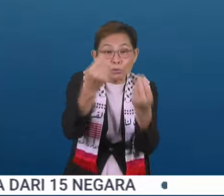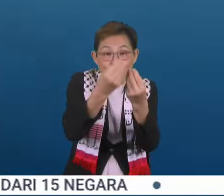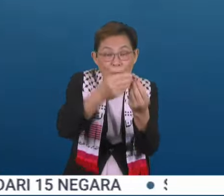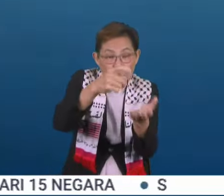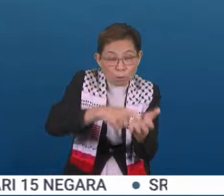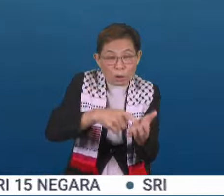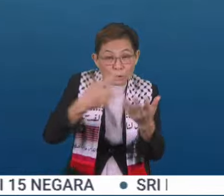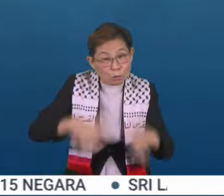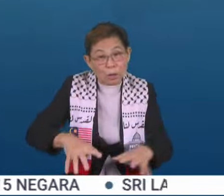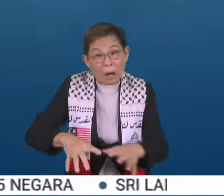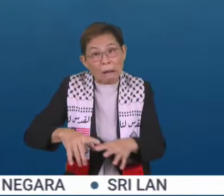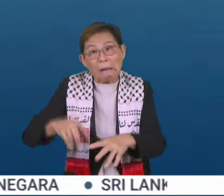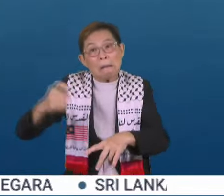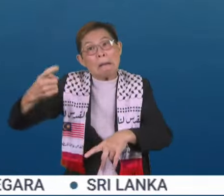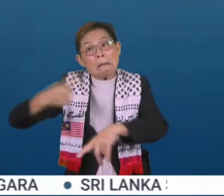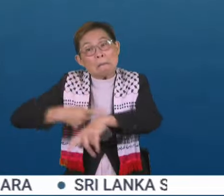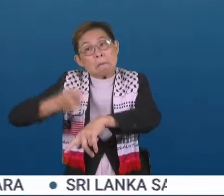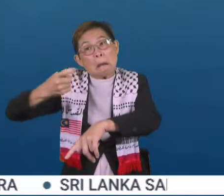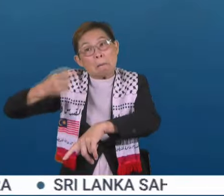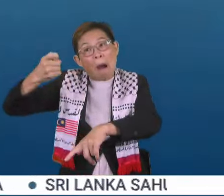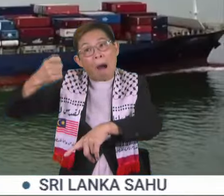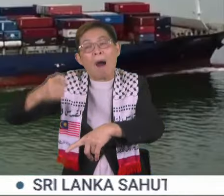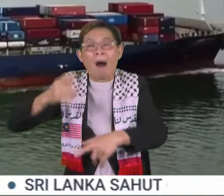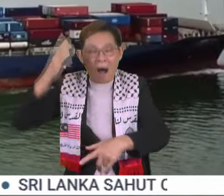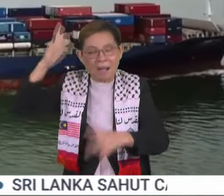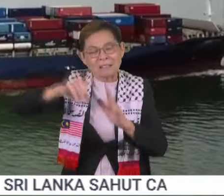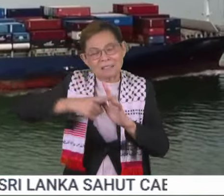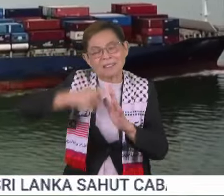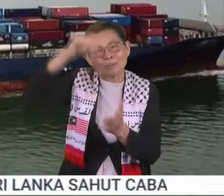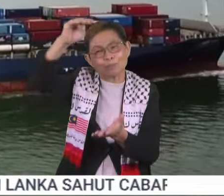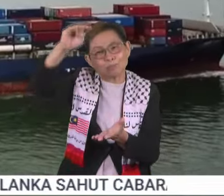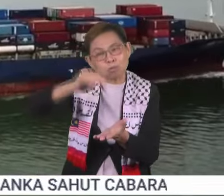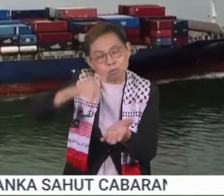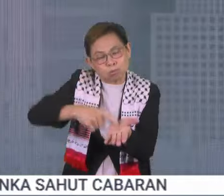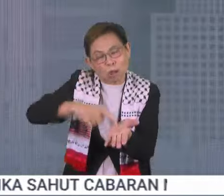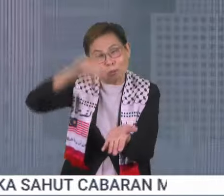yang matang itu akan juga mula berkurang.